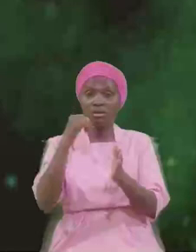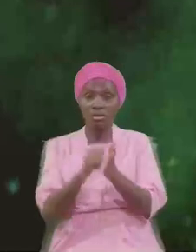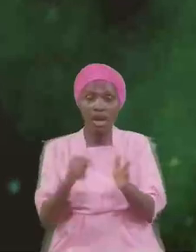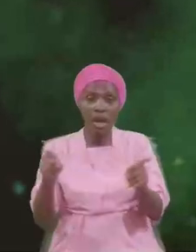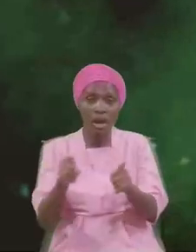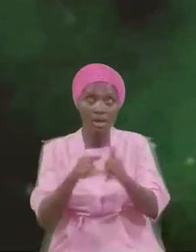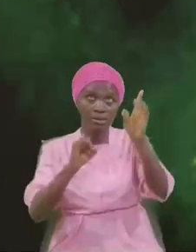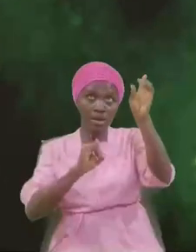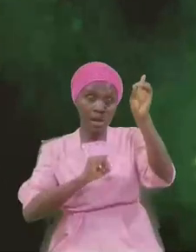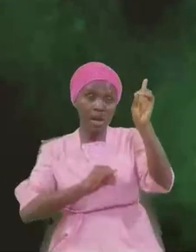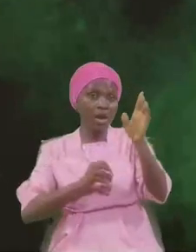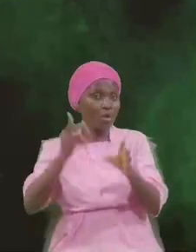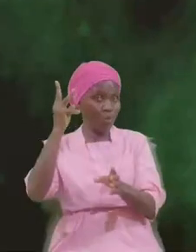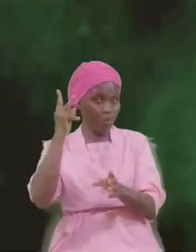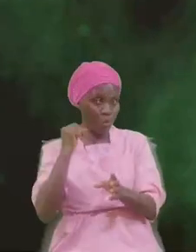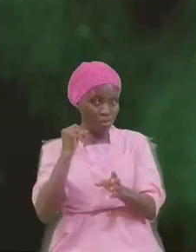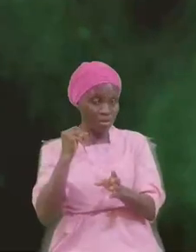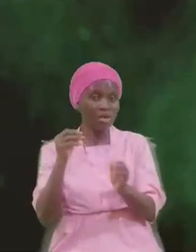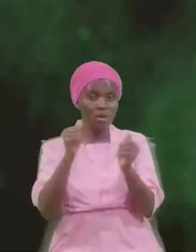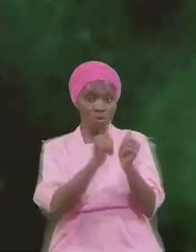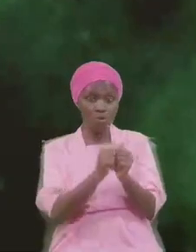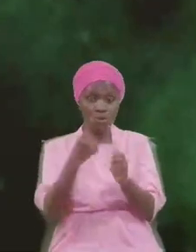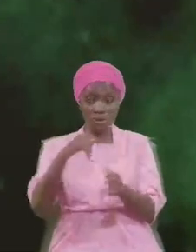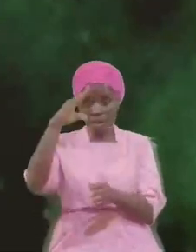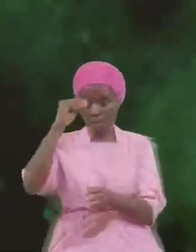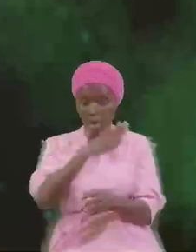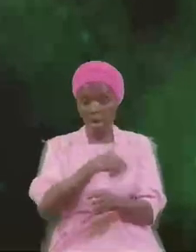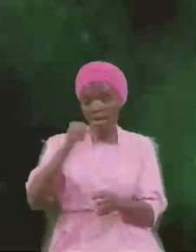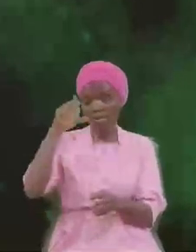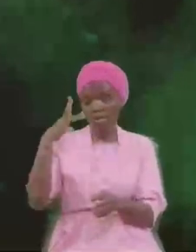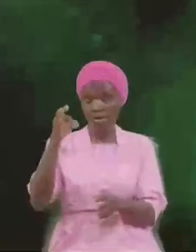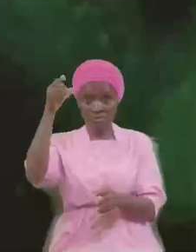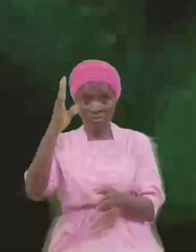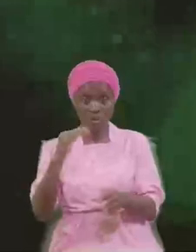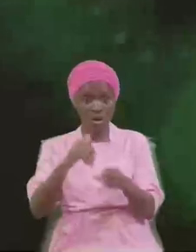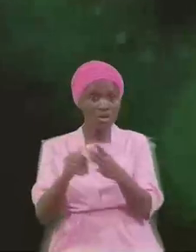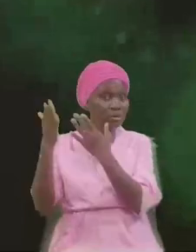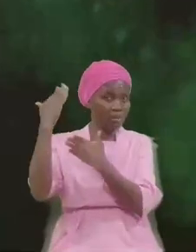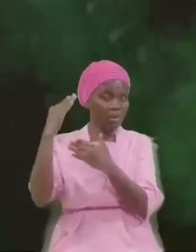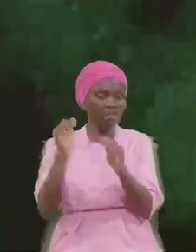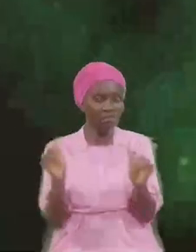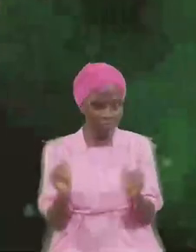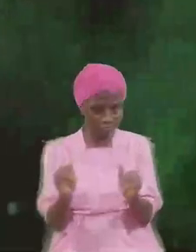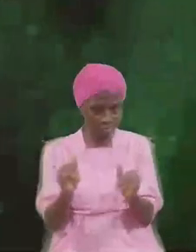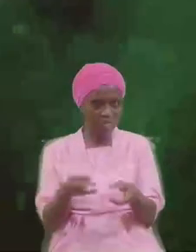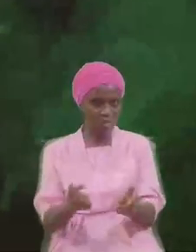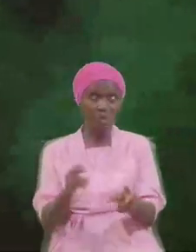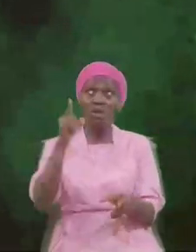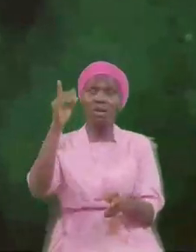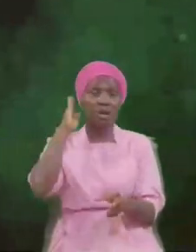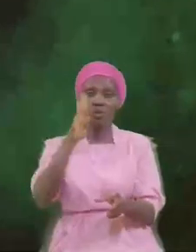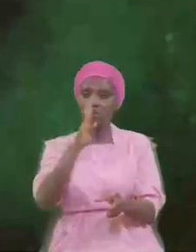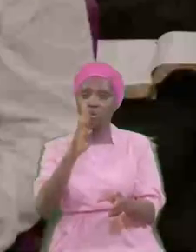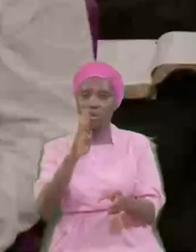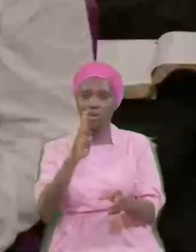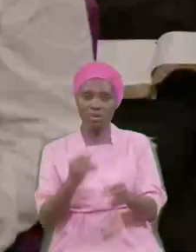comme j'ai été avec les hommes, avec les femmes de Dieu dans le passé, de la même manière, il sera avec